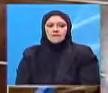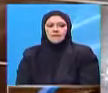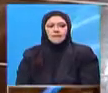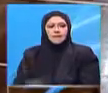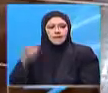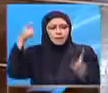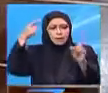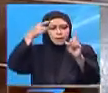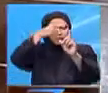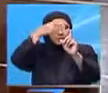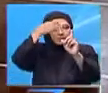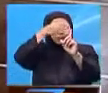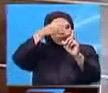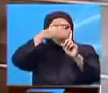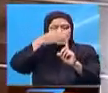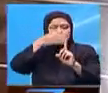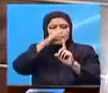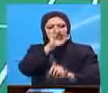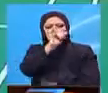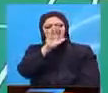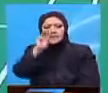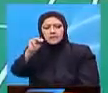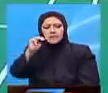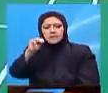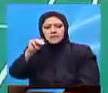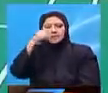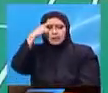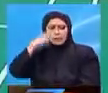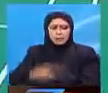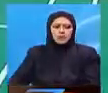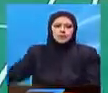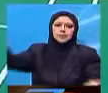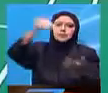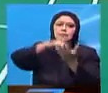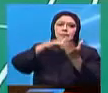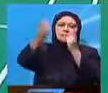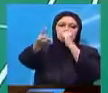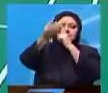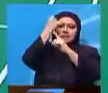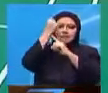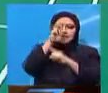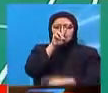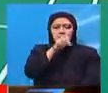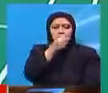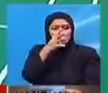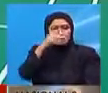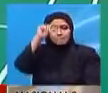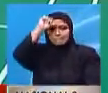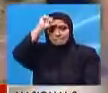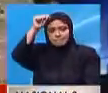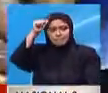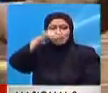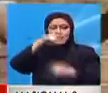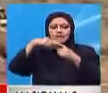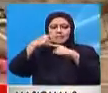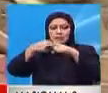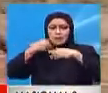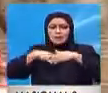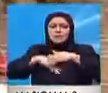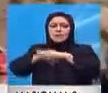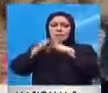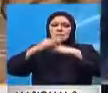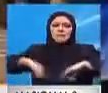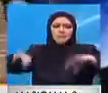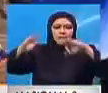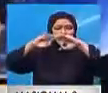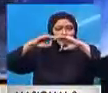Sasaran Persatuan Badminton Malaysia BAM adalah mengulangi pencapaian 2014 India apabila mara kepelawanan akhir saingan Piala Thomas